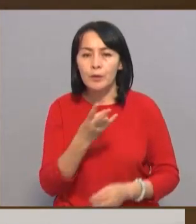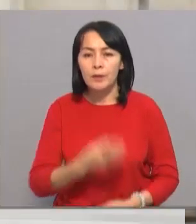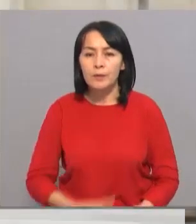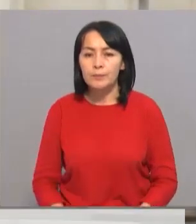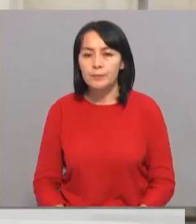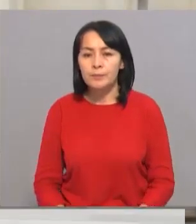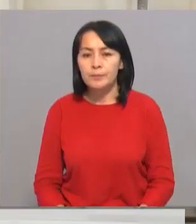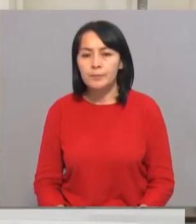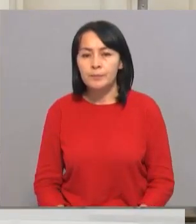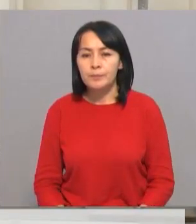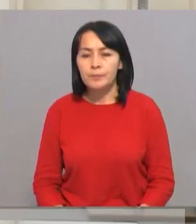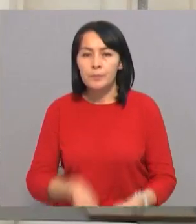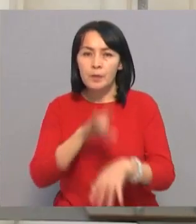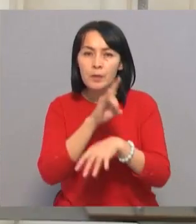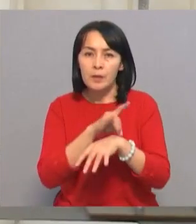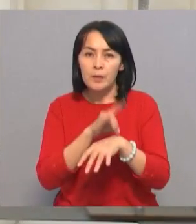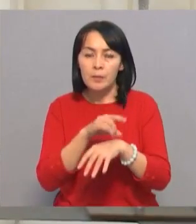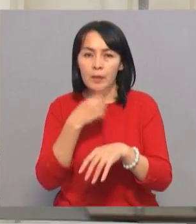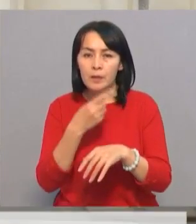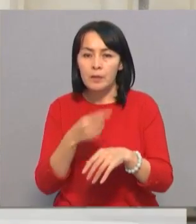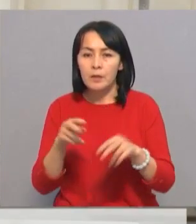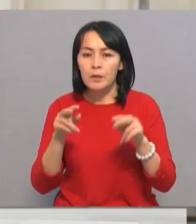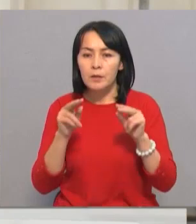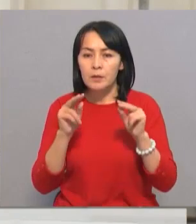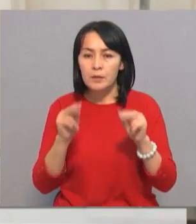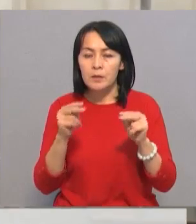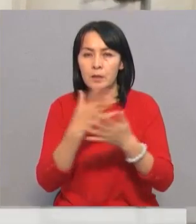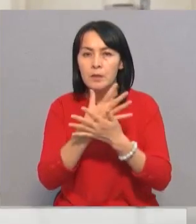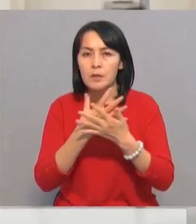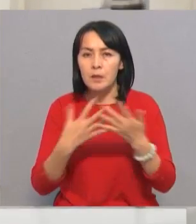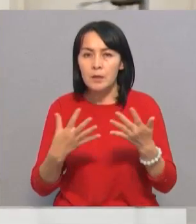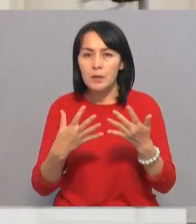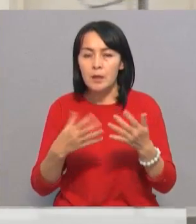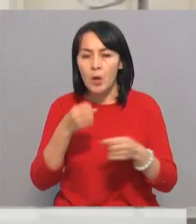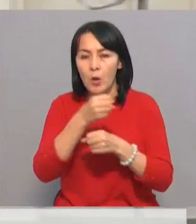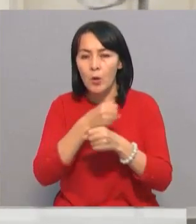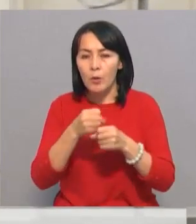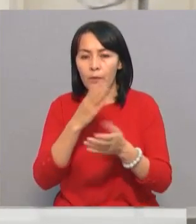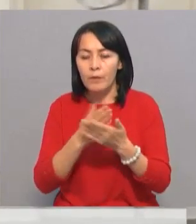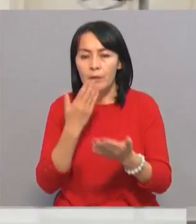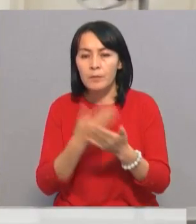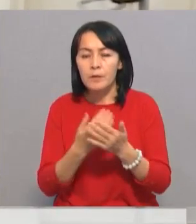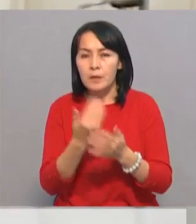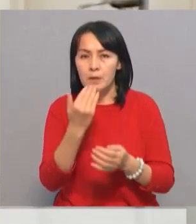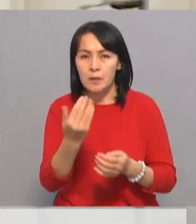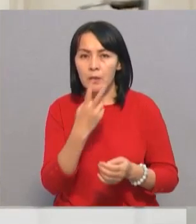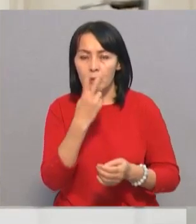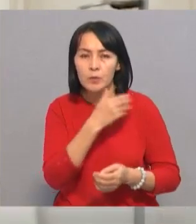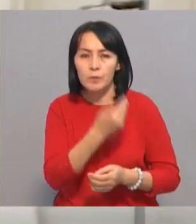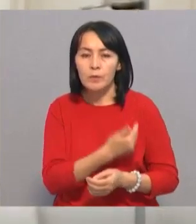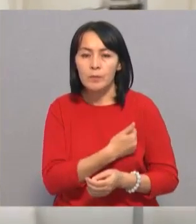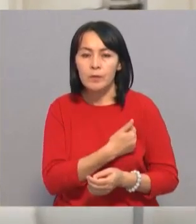абзал. Жалғанды подделка дейді, енді оригинал заттар. Маккофе бар. Сол мысалға сіздерге көрсететін